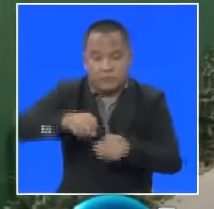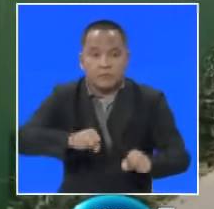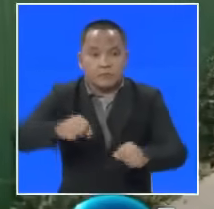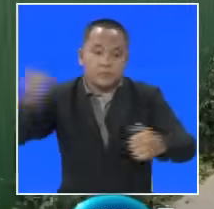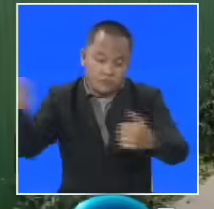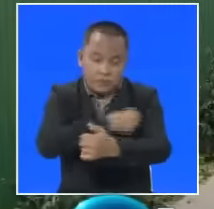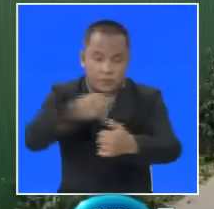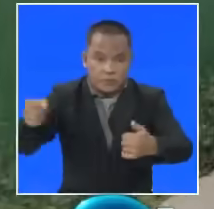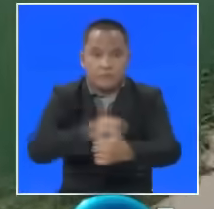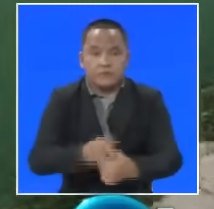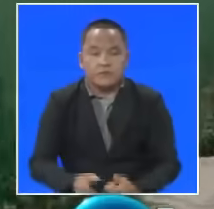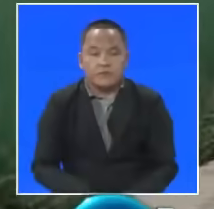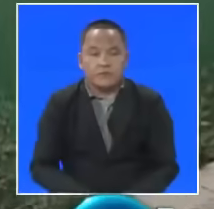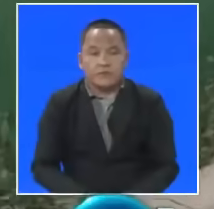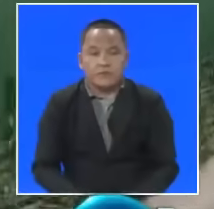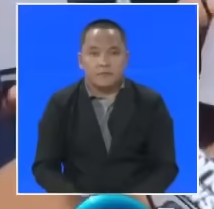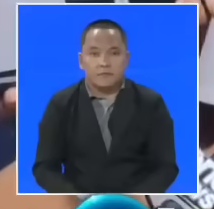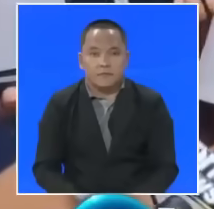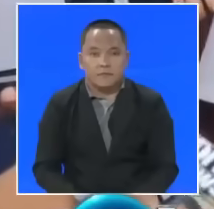ไปทำร้ายร่างกายค่ะ ค่ะ